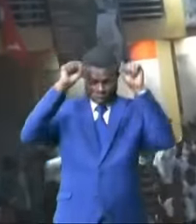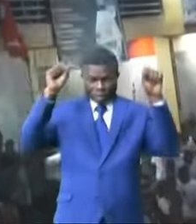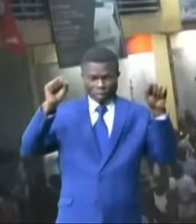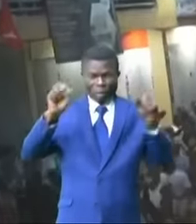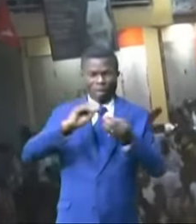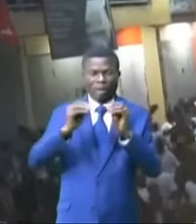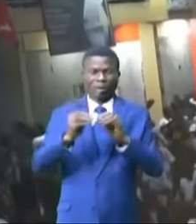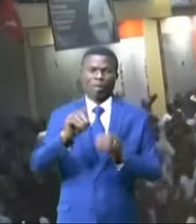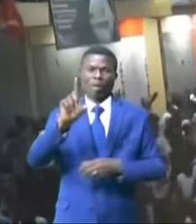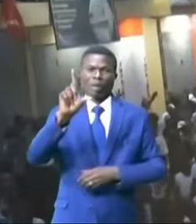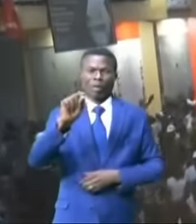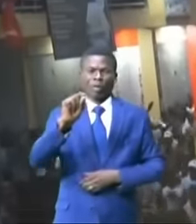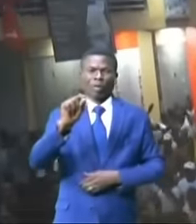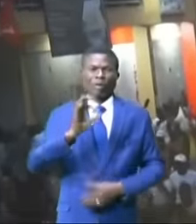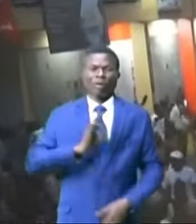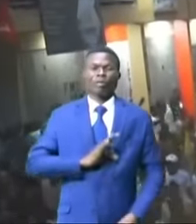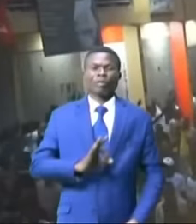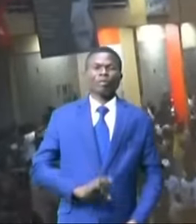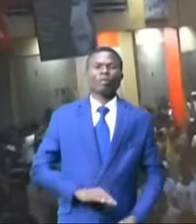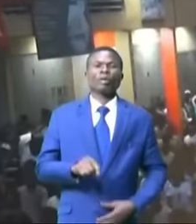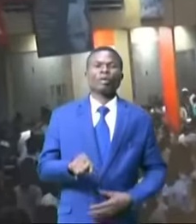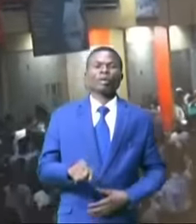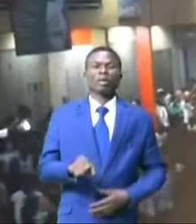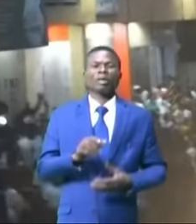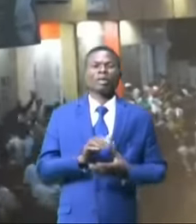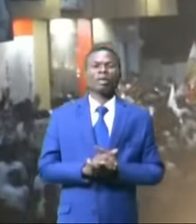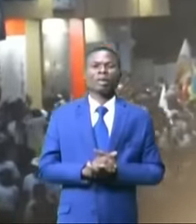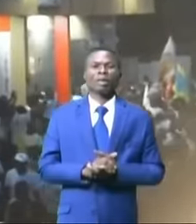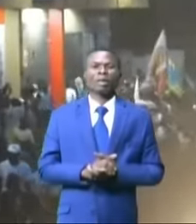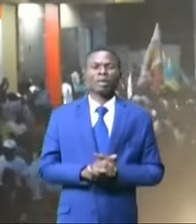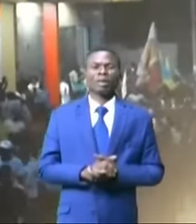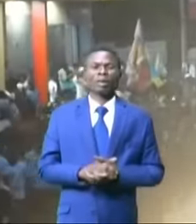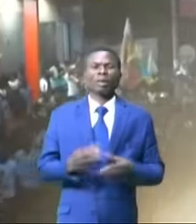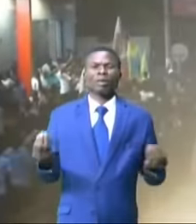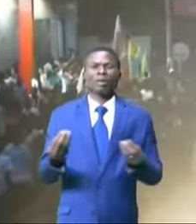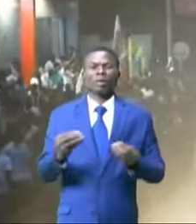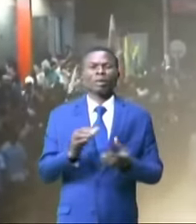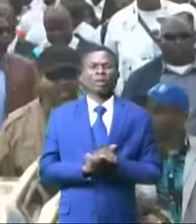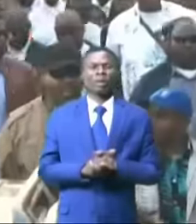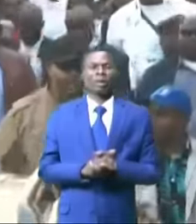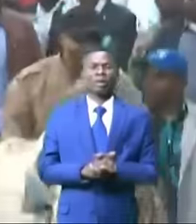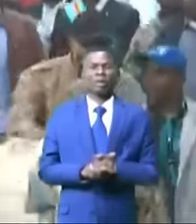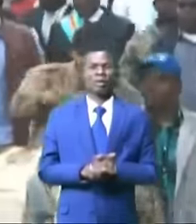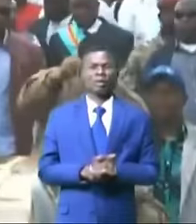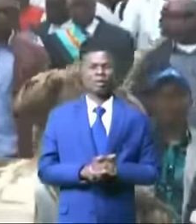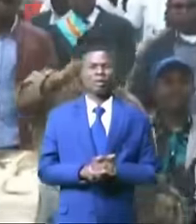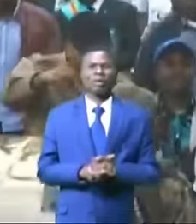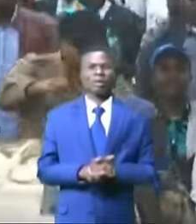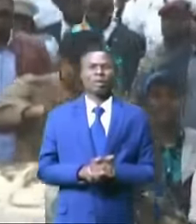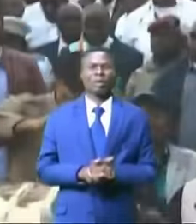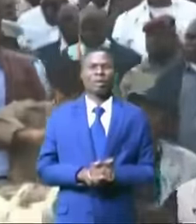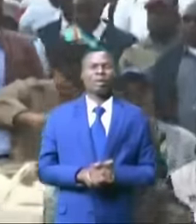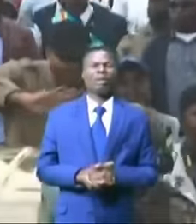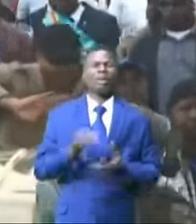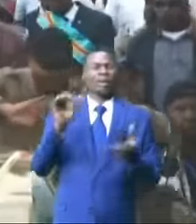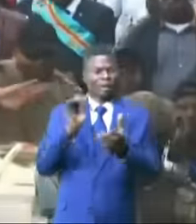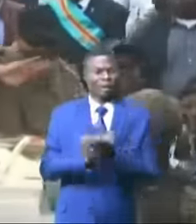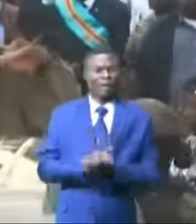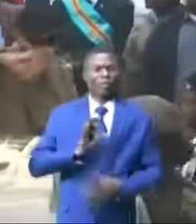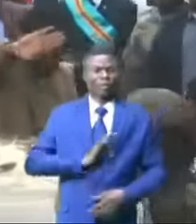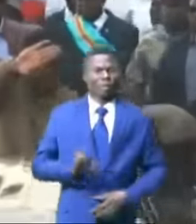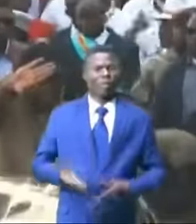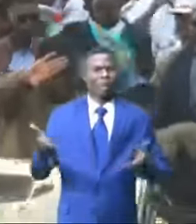20, Félix-Antoine Tshisekedi Tshilombo, soutenu par la première dame, Denise Nyakeru